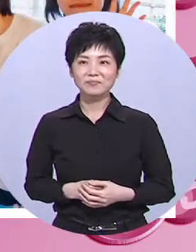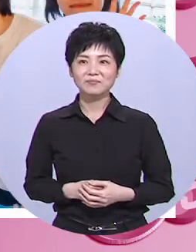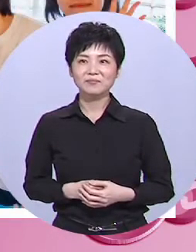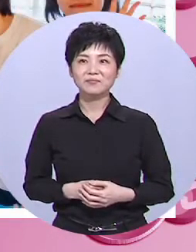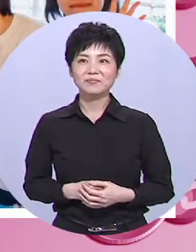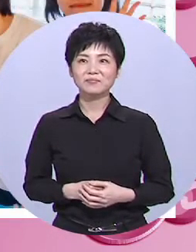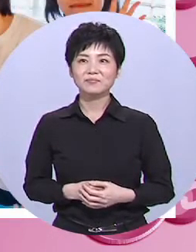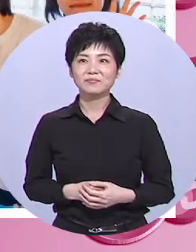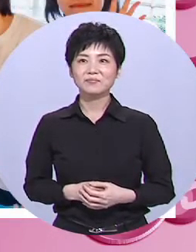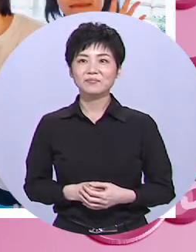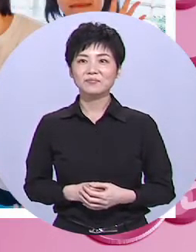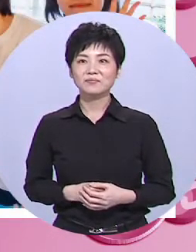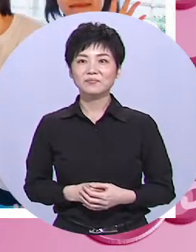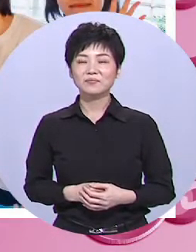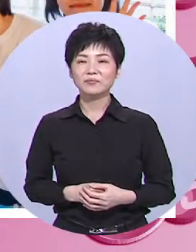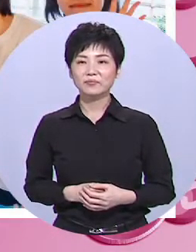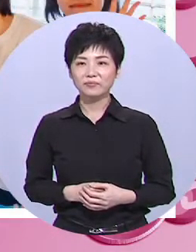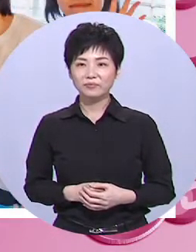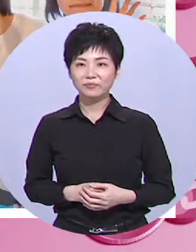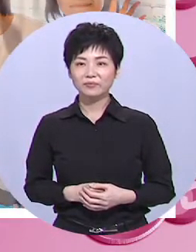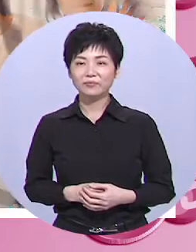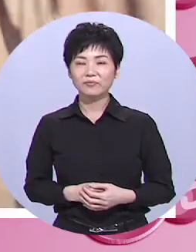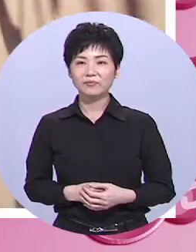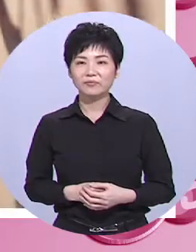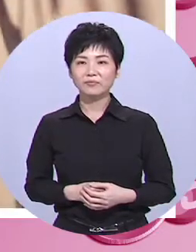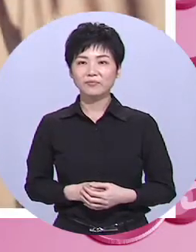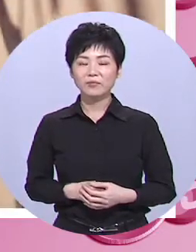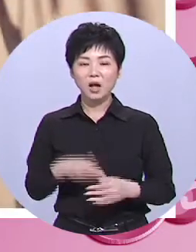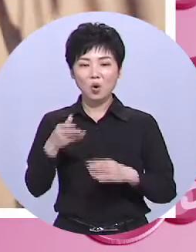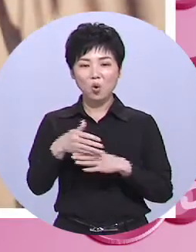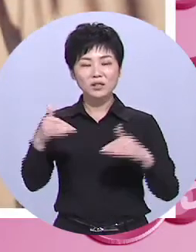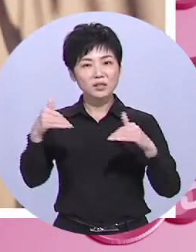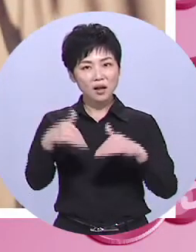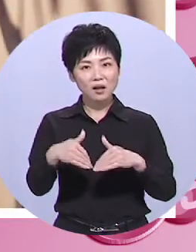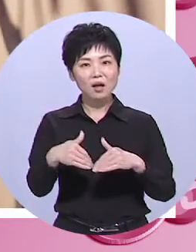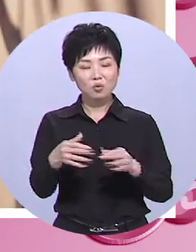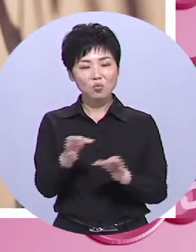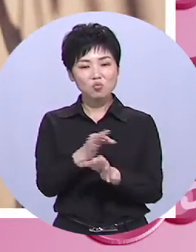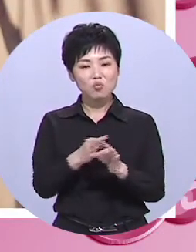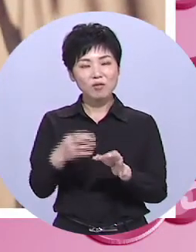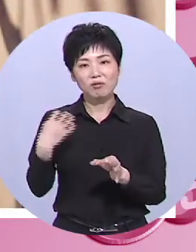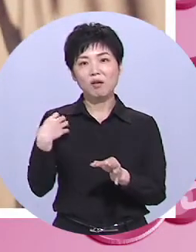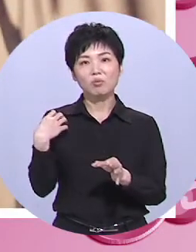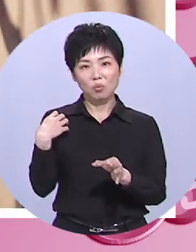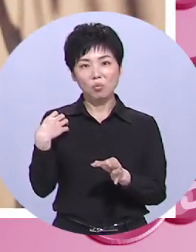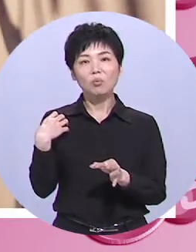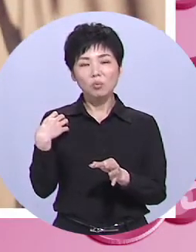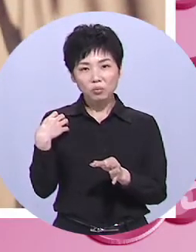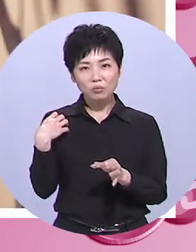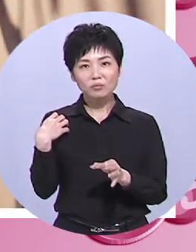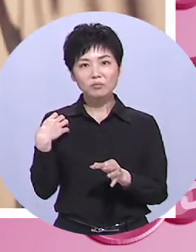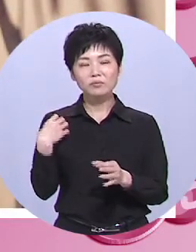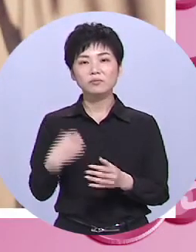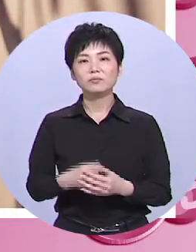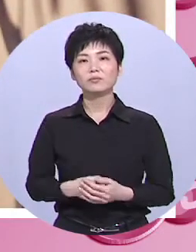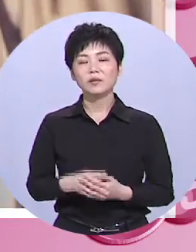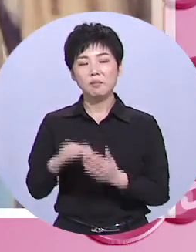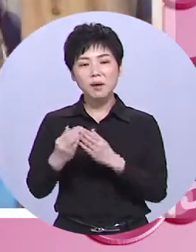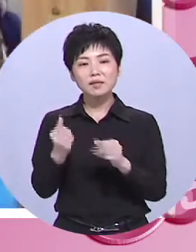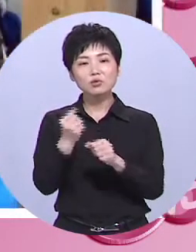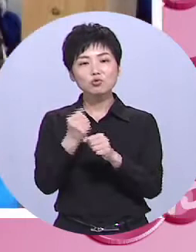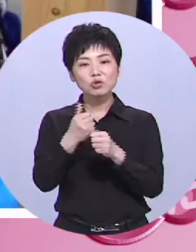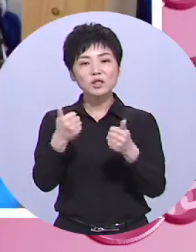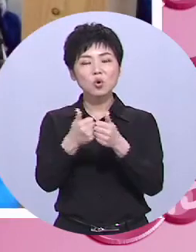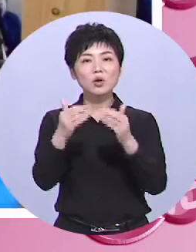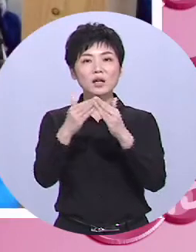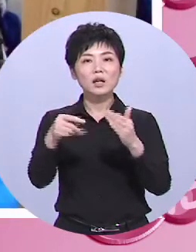によって行われました。また越谷市空き家バンクを運営している越谷市住まいまちづくり協議会